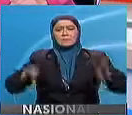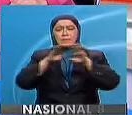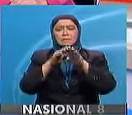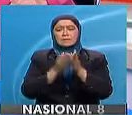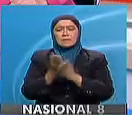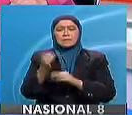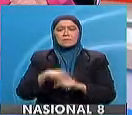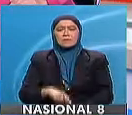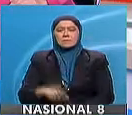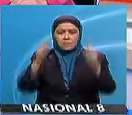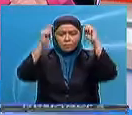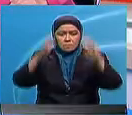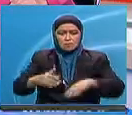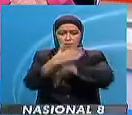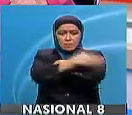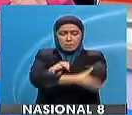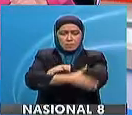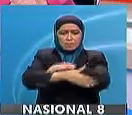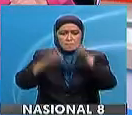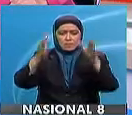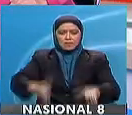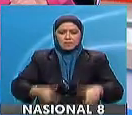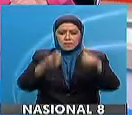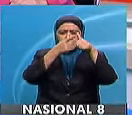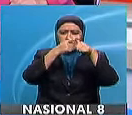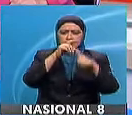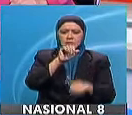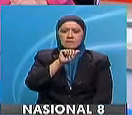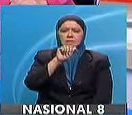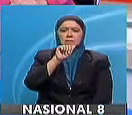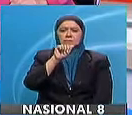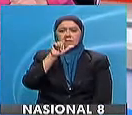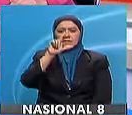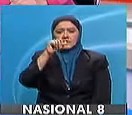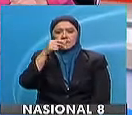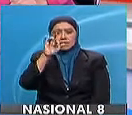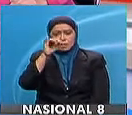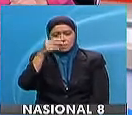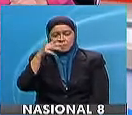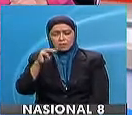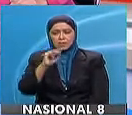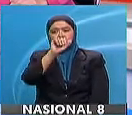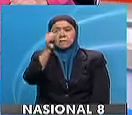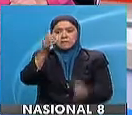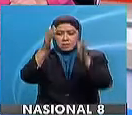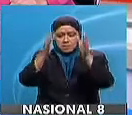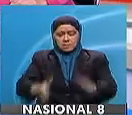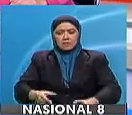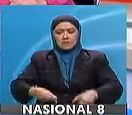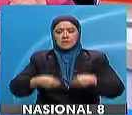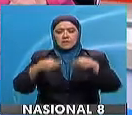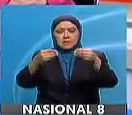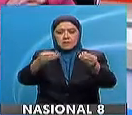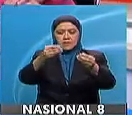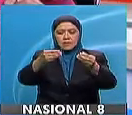tokoh negarawan Ulung allaharham Tun Mohamad Gazali shfie antara 10 tokoh yang diberi penghargaan sebagai penerima Anugerah